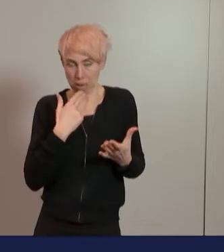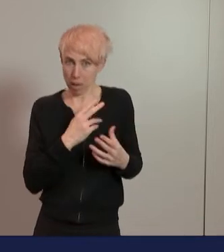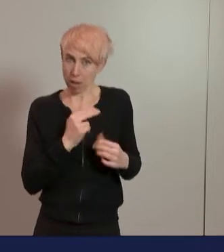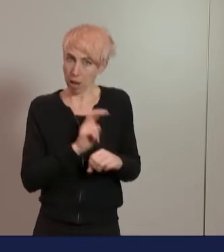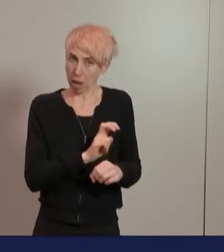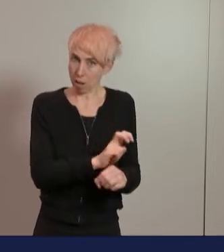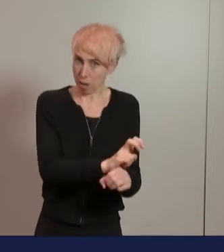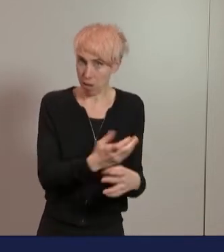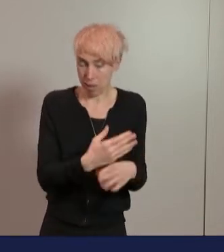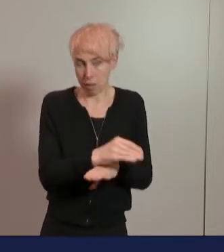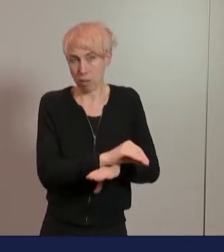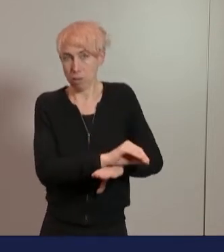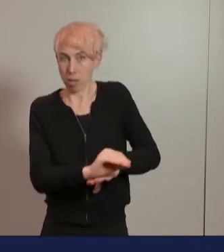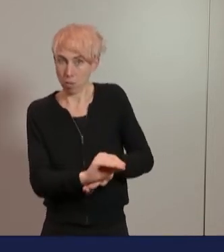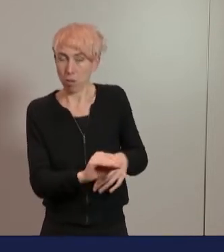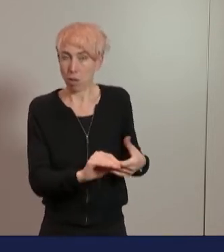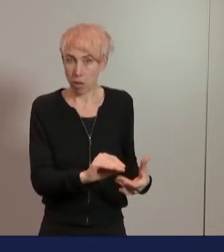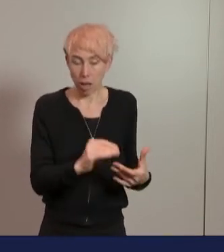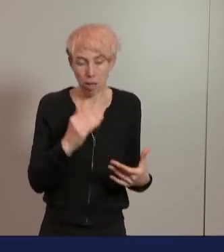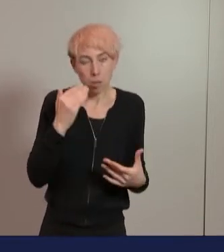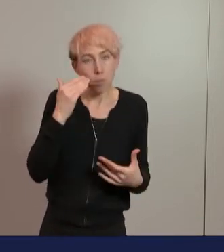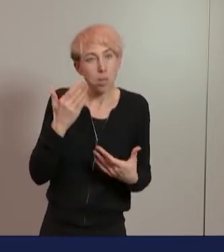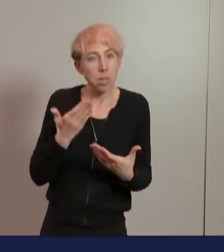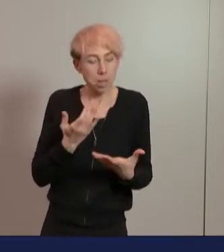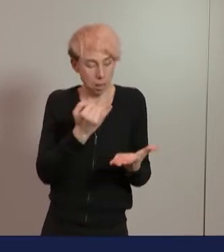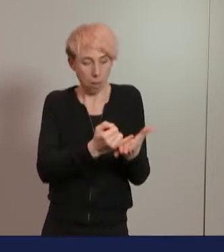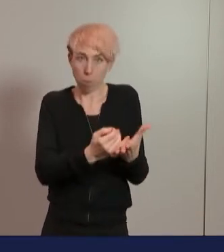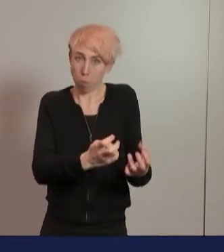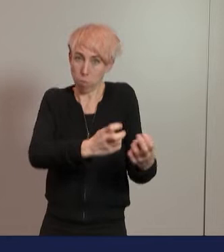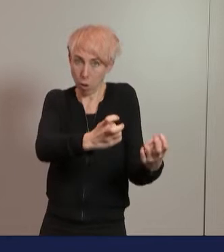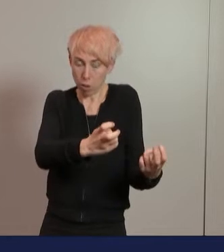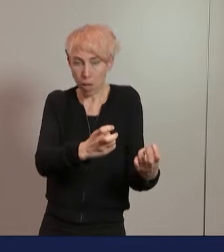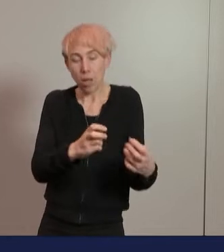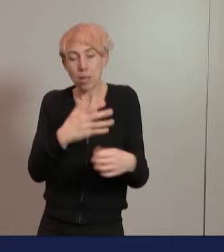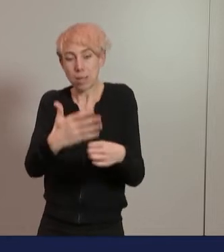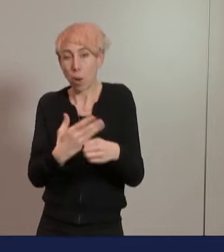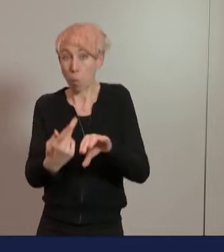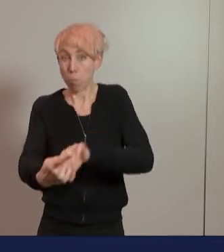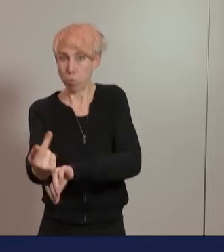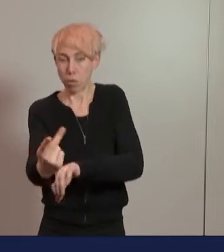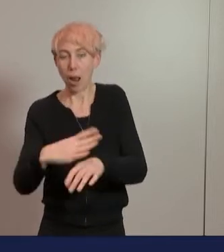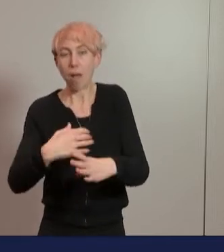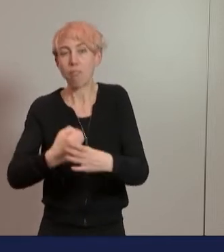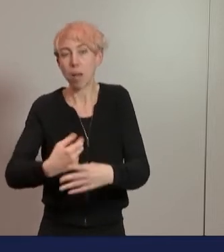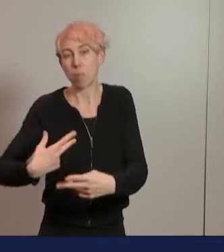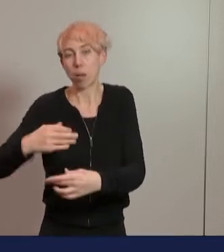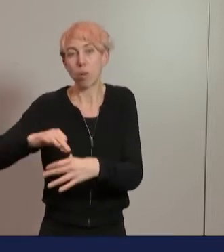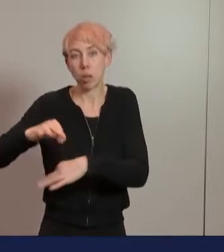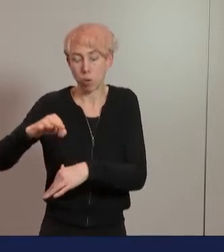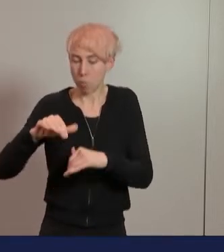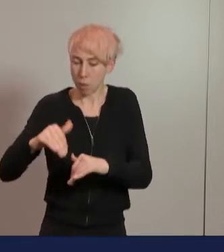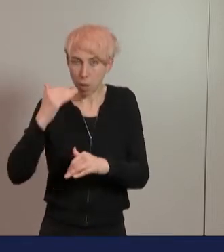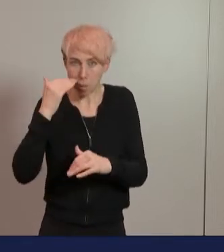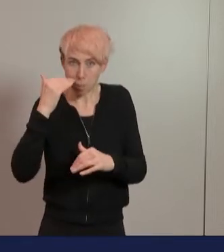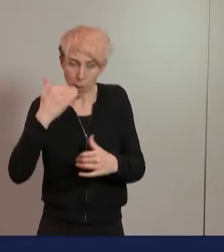solvabilité financière qui resterait, dans ce cas-là, avec une hausse de la fiscalité, inférieure à 5 ans en fin de mandat, malgré une légère augmentation de l'encours